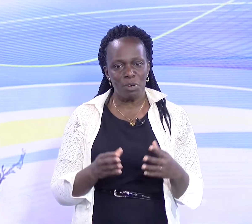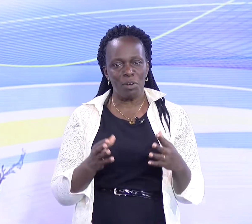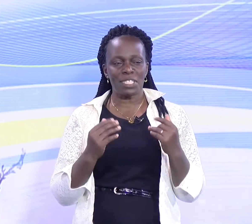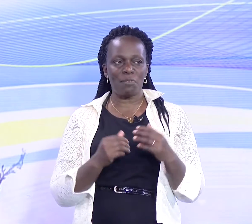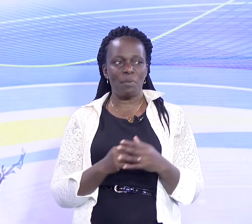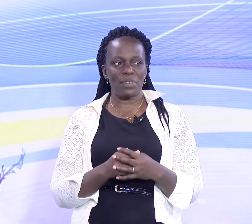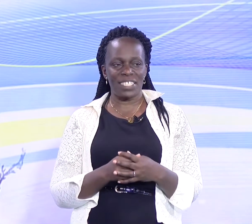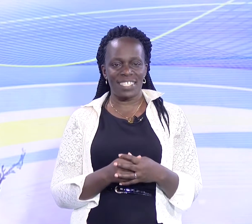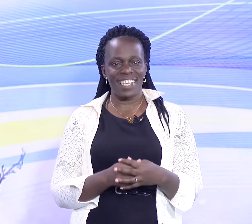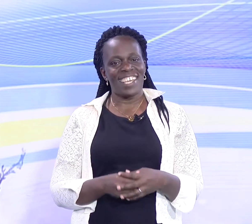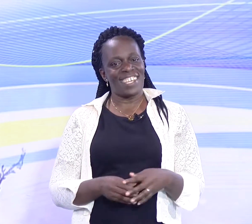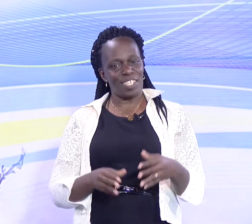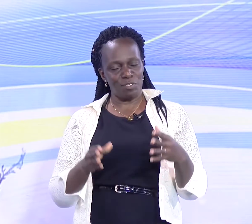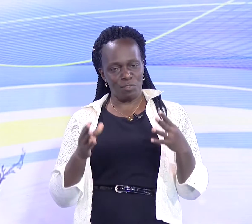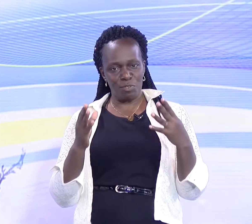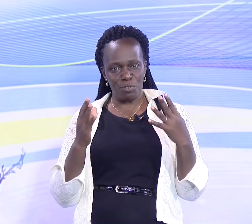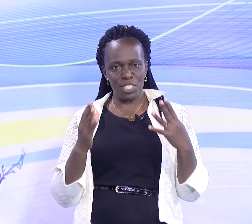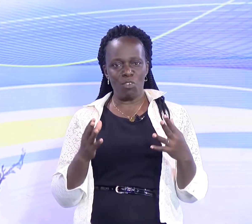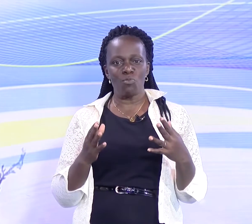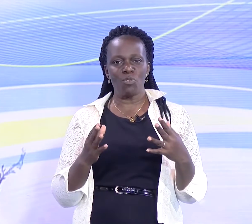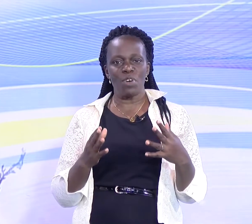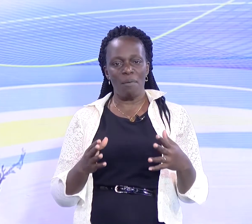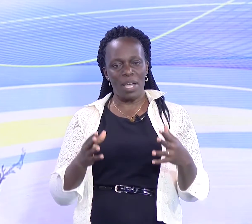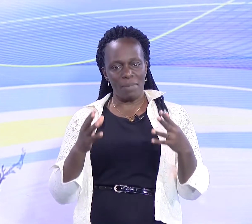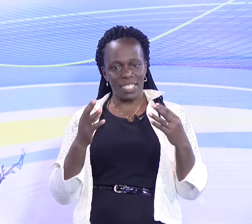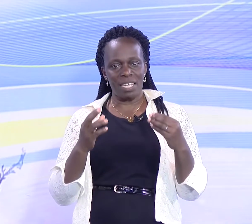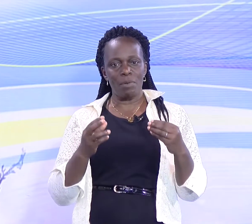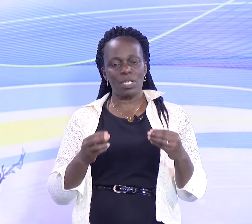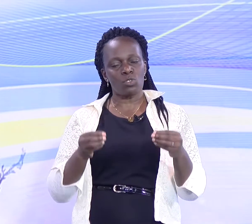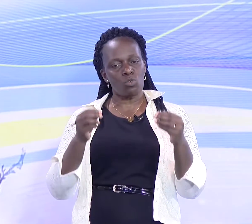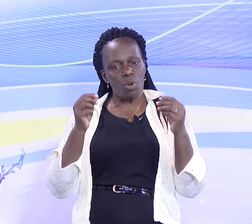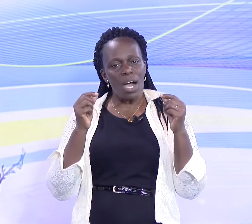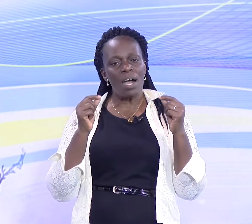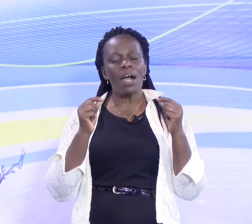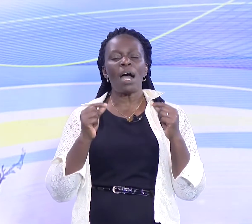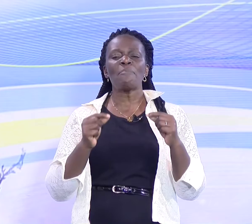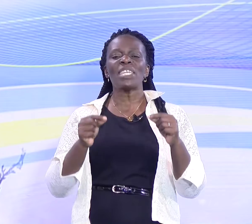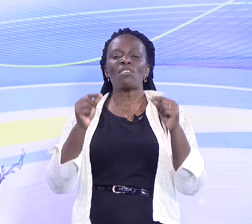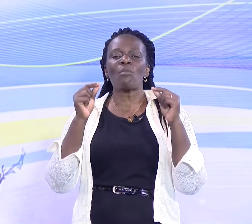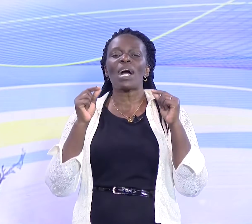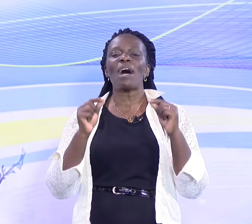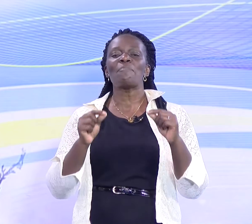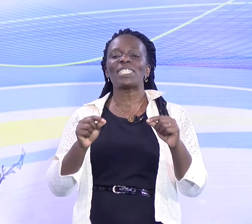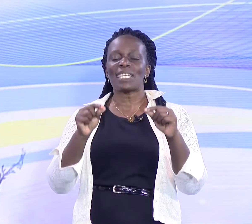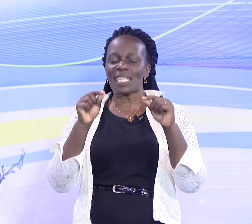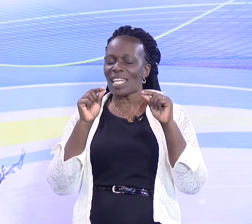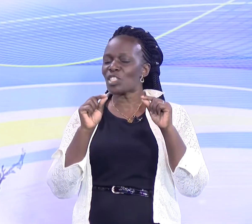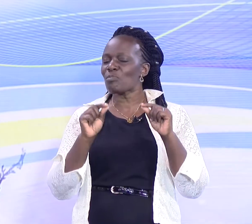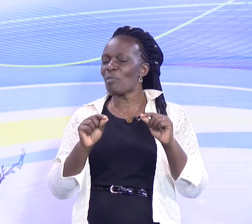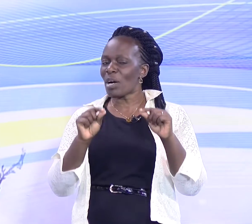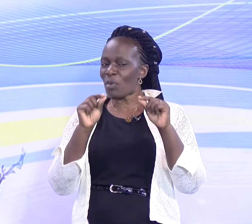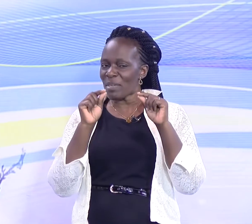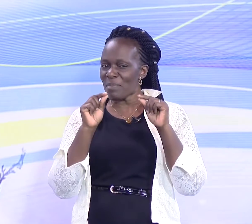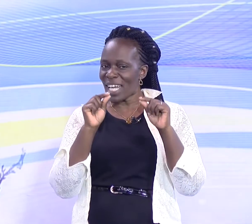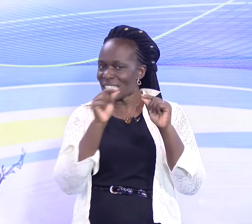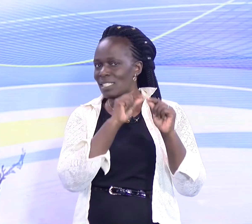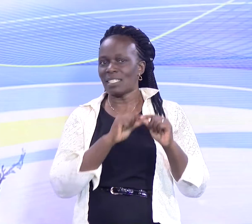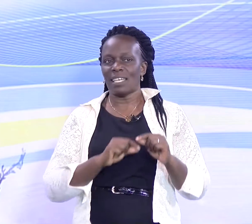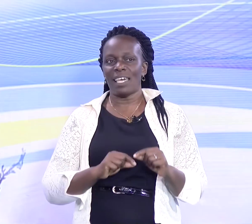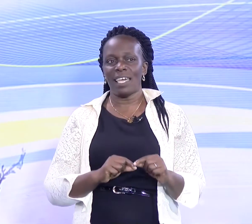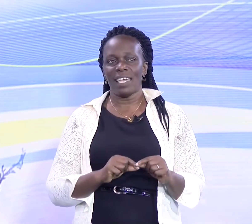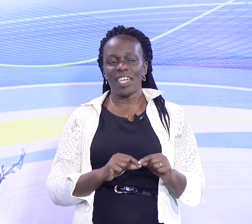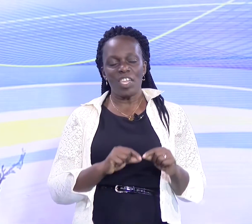worship. Tuongoze kwa praise na tukuze huu Mungu ambaye ametenda mema. Tuamini kwamba ametenda yale tumeomba kwa